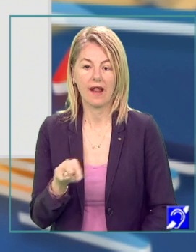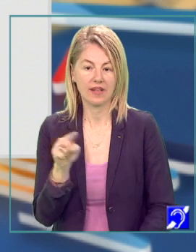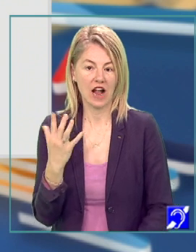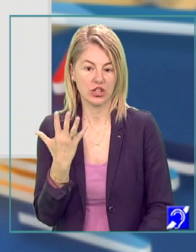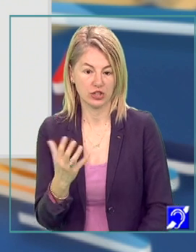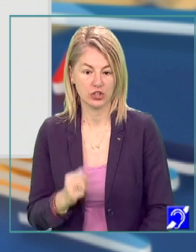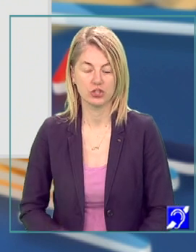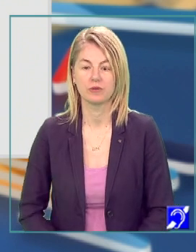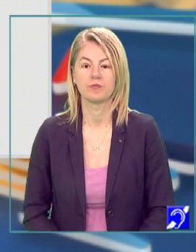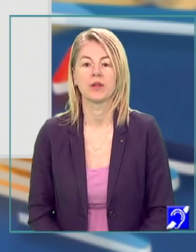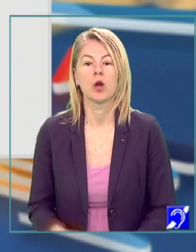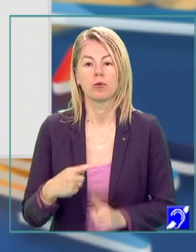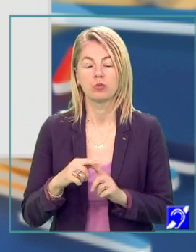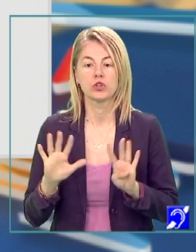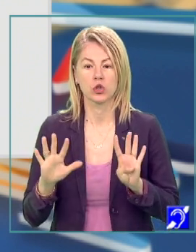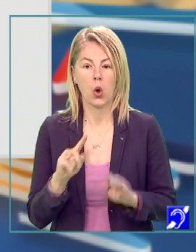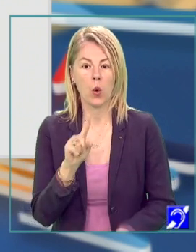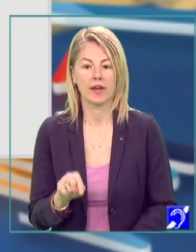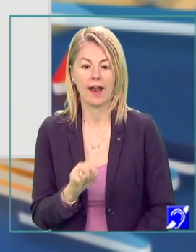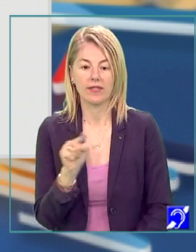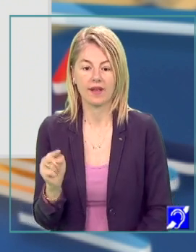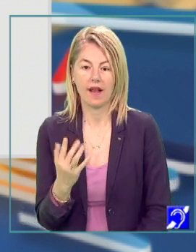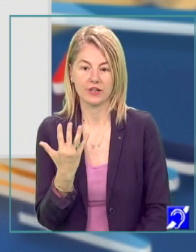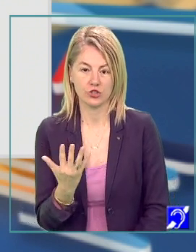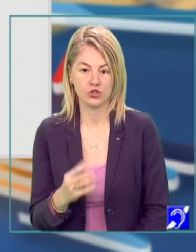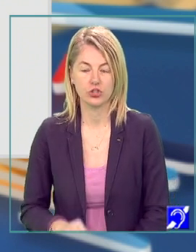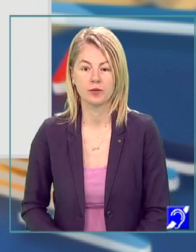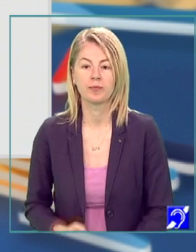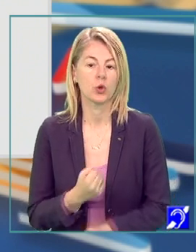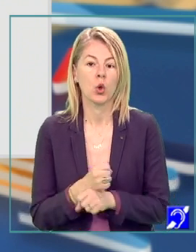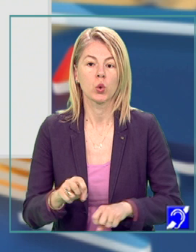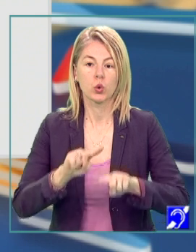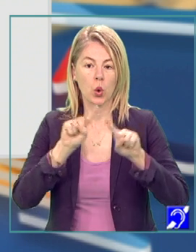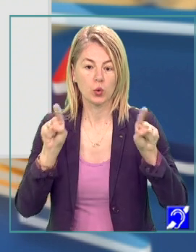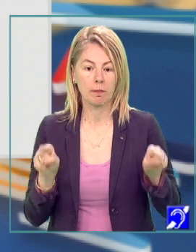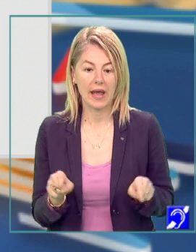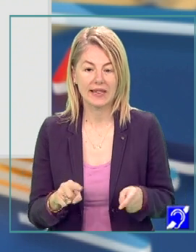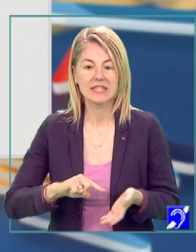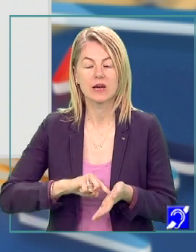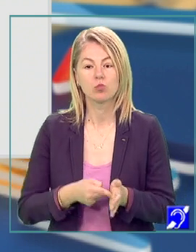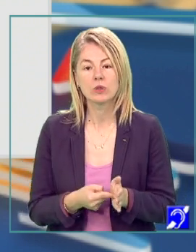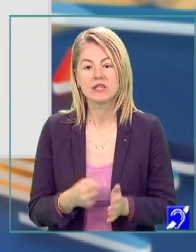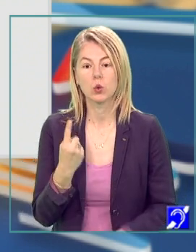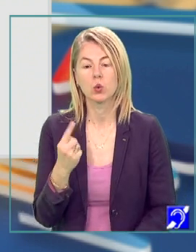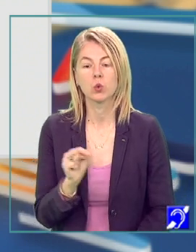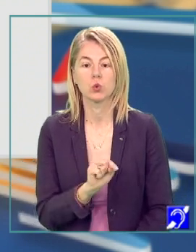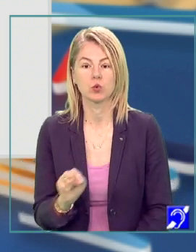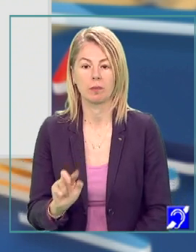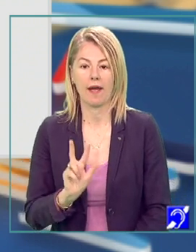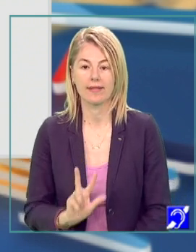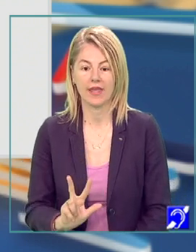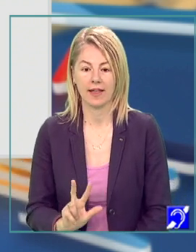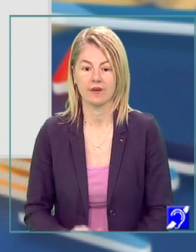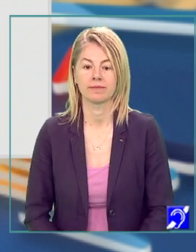3 radical din 5, plus în loc de radical din 405 punem 9 radical din 5, înmulțit